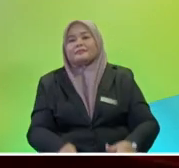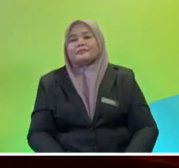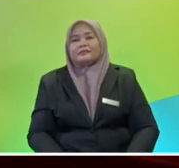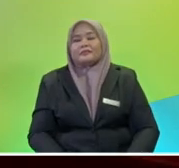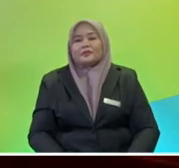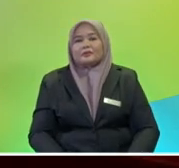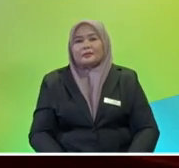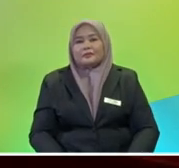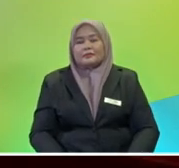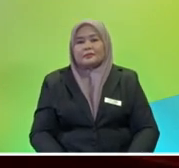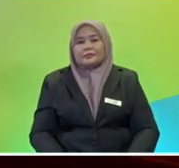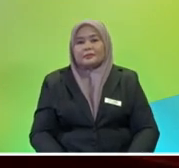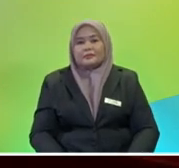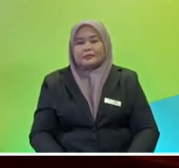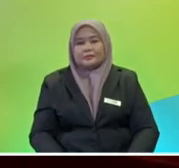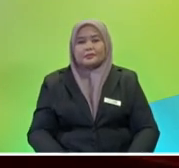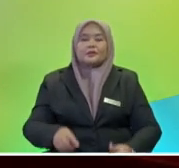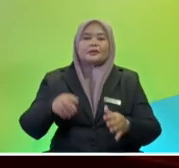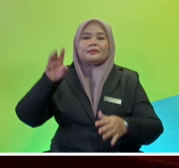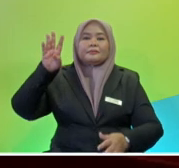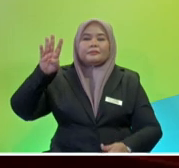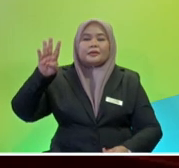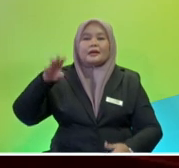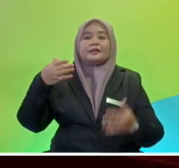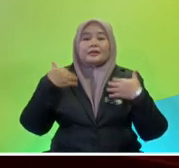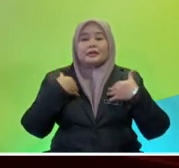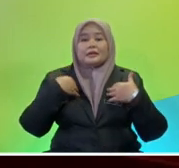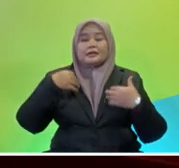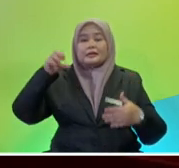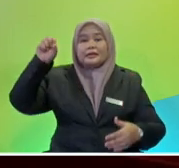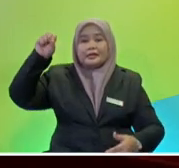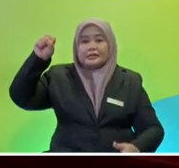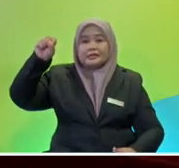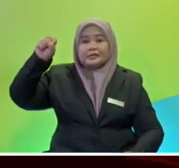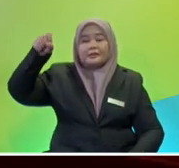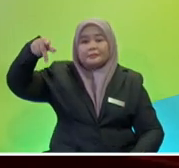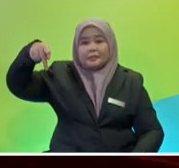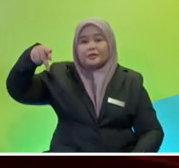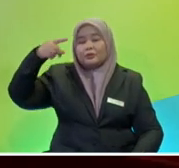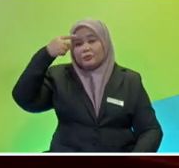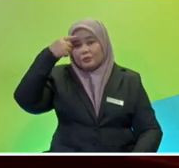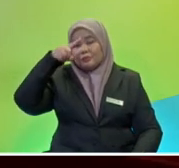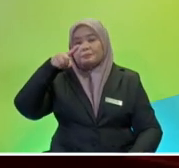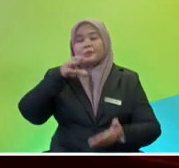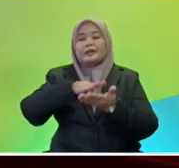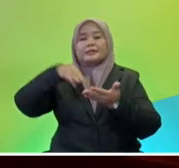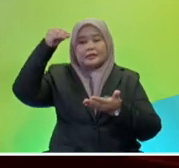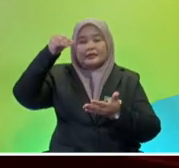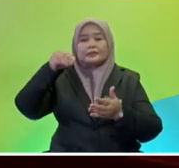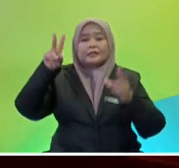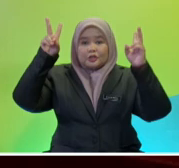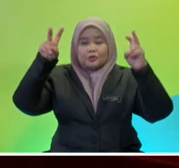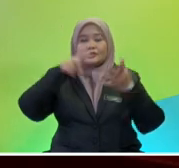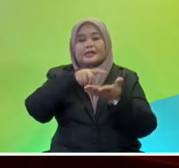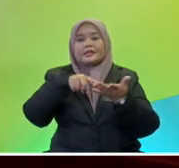4.16.1 itu sampai 4.16.6 adalah standard pembelajaran untuk tajuk zakat kita jadi kita tengok